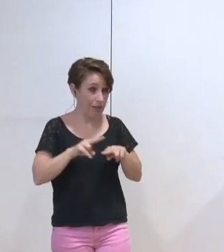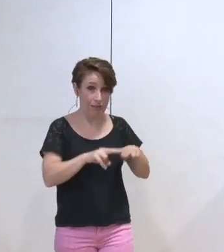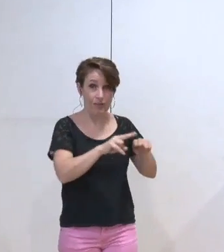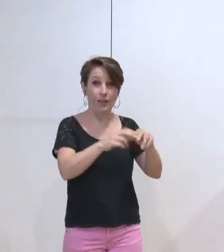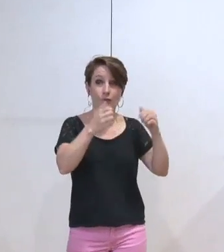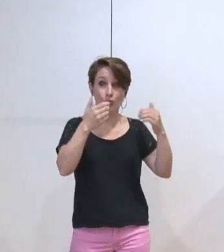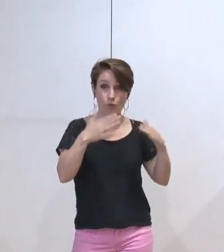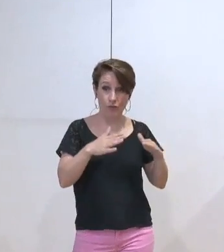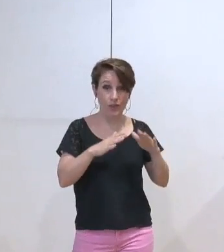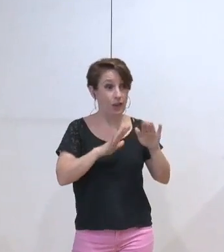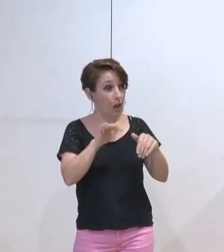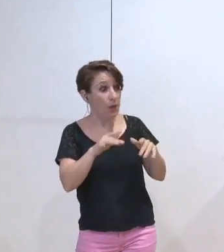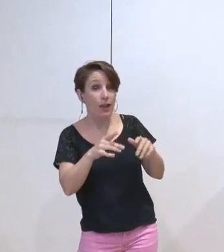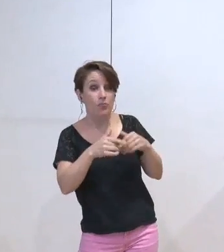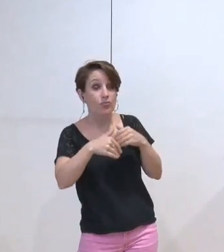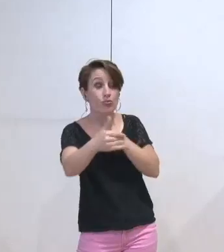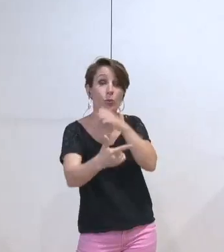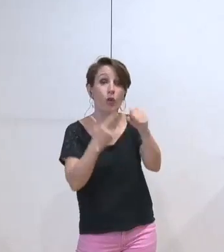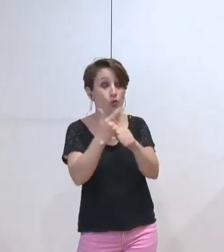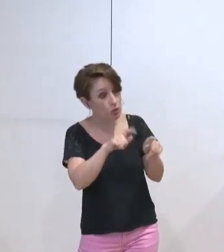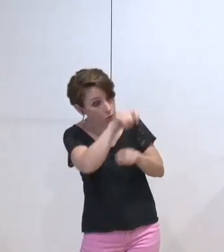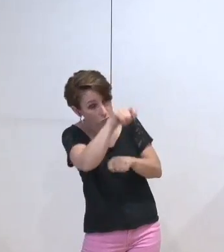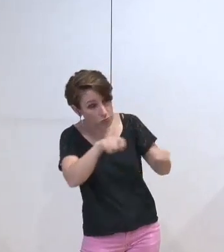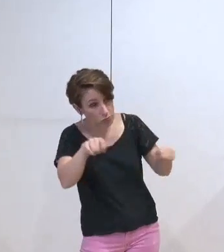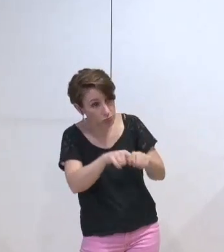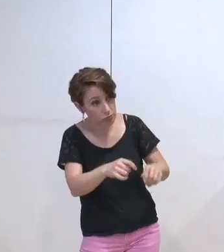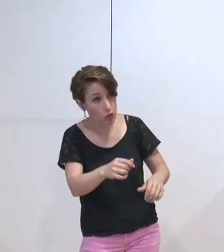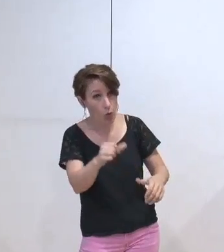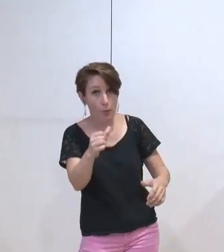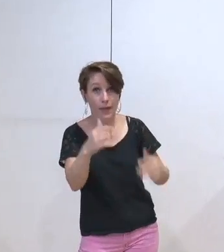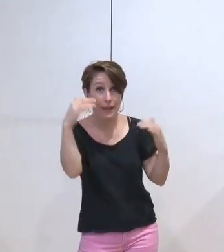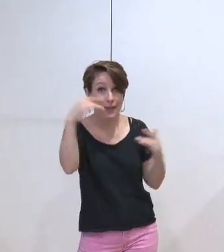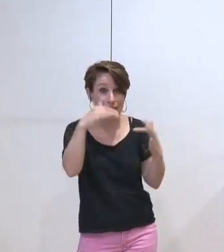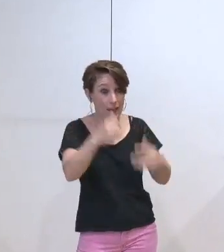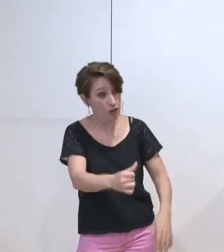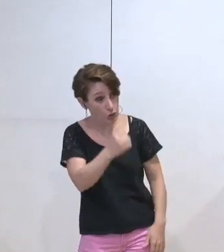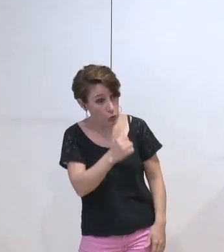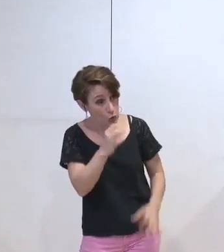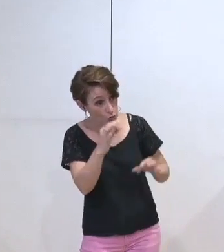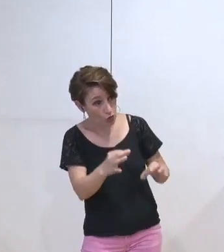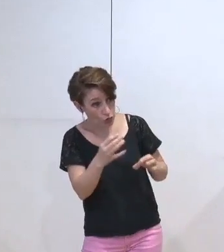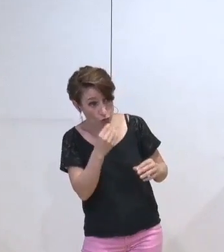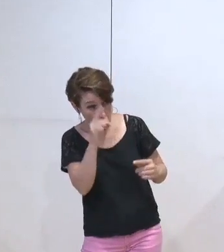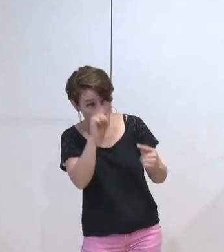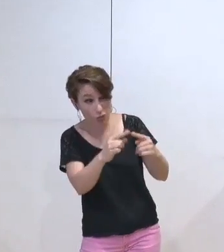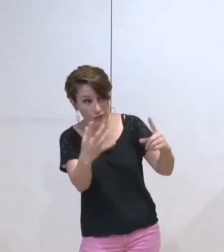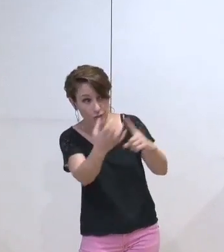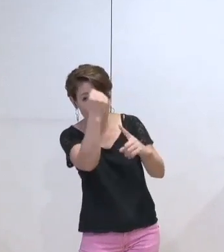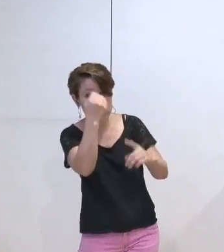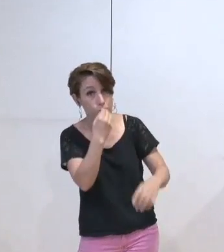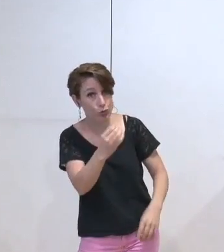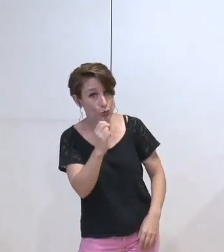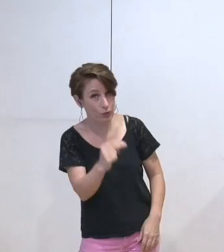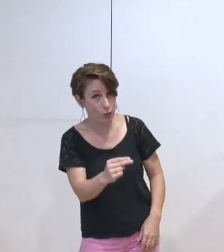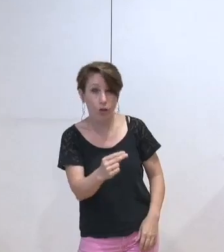unteinte des objectifs qui étaient prévu donc il s'agit d'une rénovation thermique complète à à très bon niveau pour des